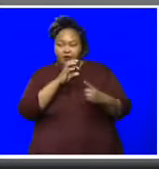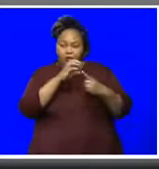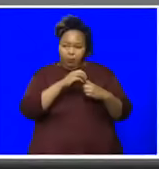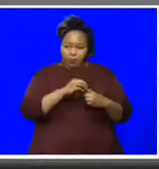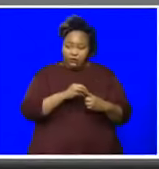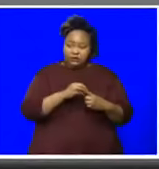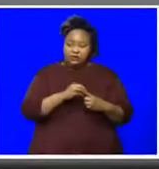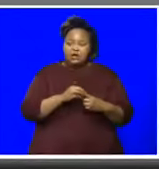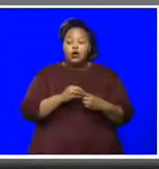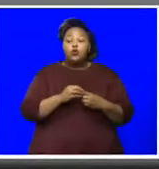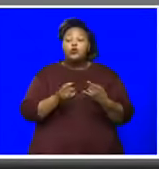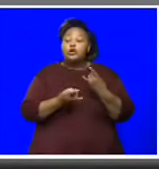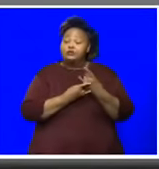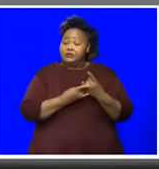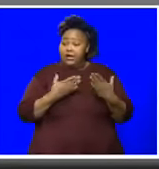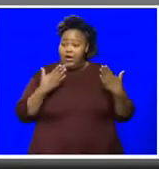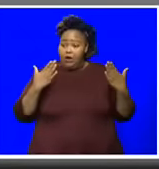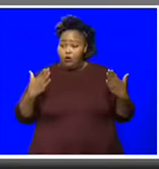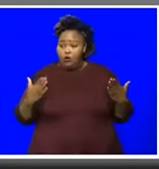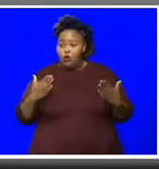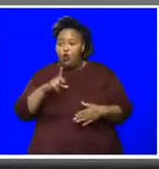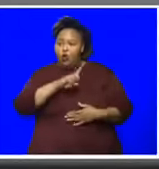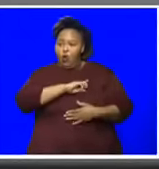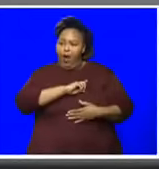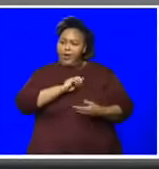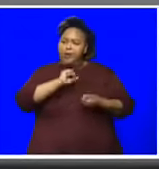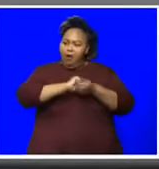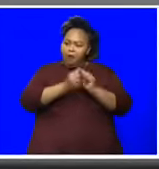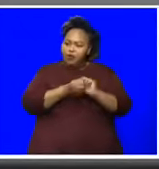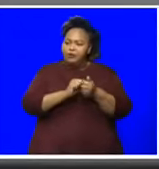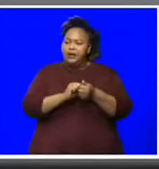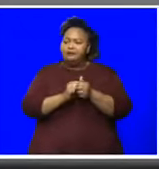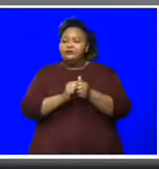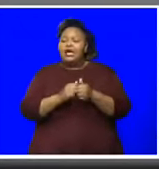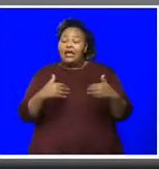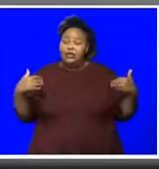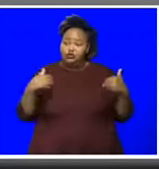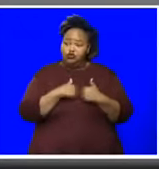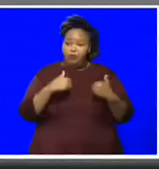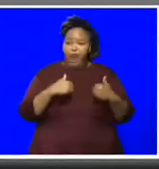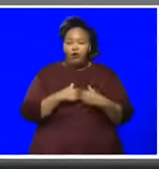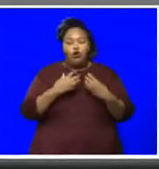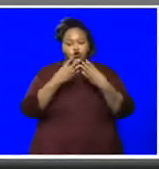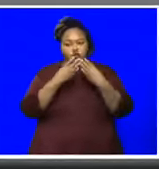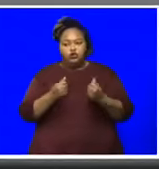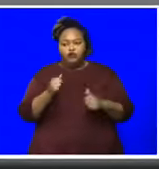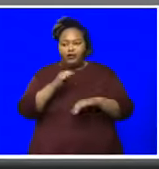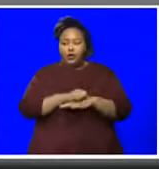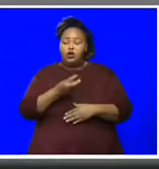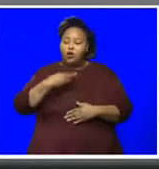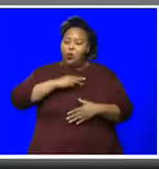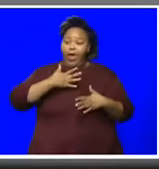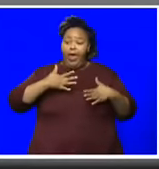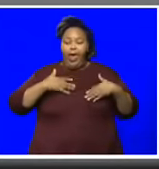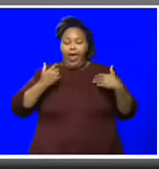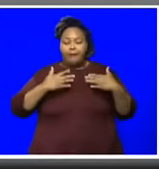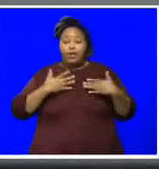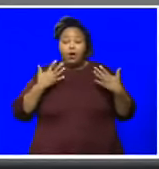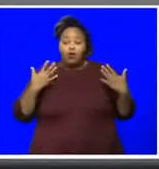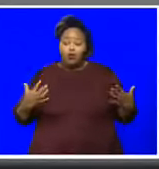that we have got to work together. And I think we are so much encouraged as the Federation that we